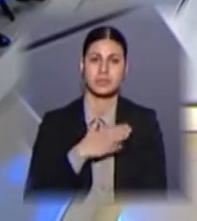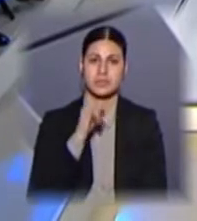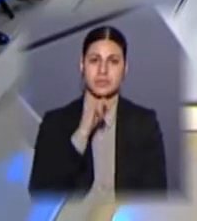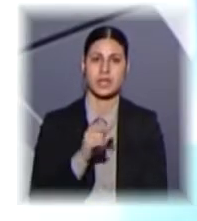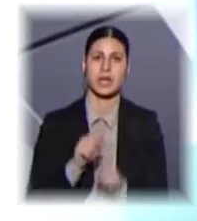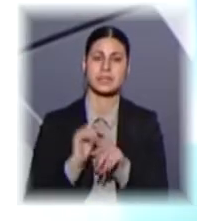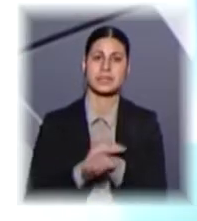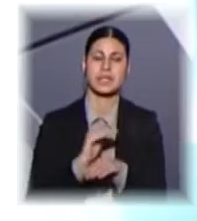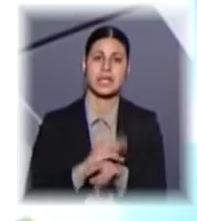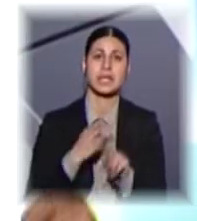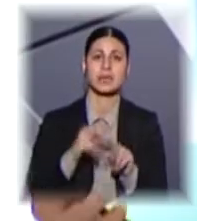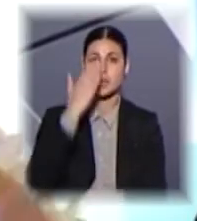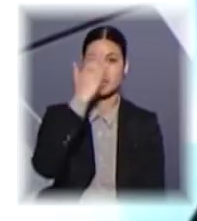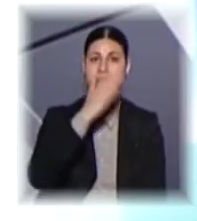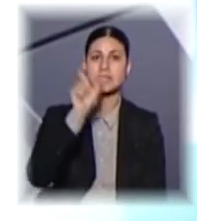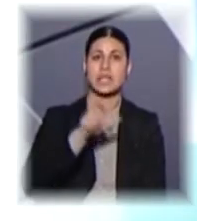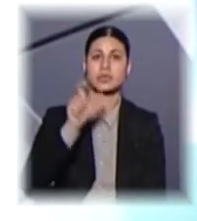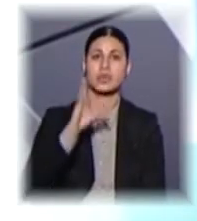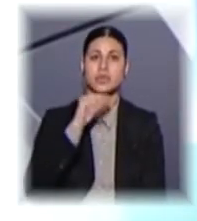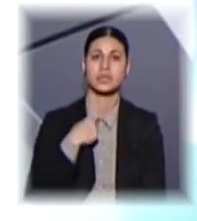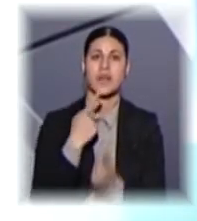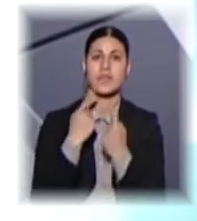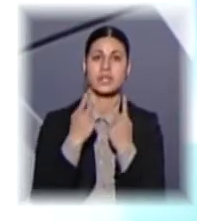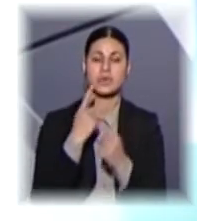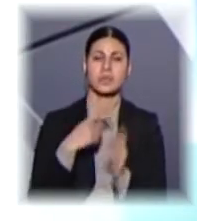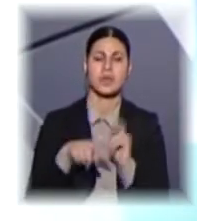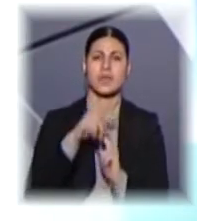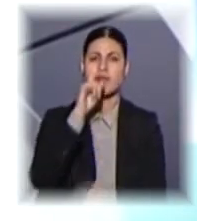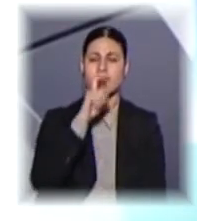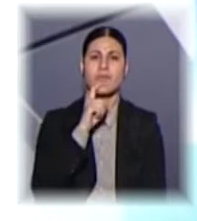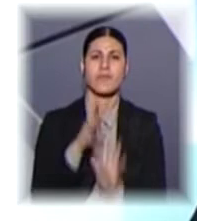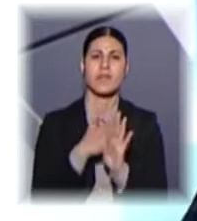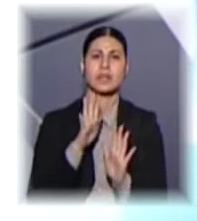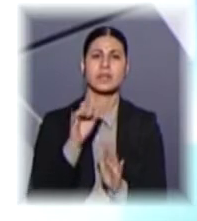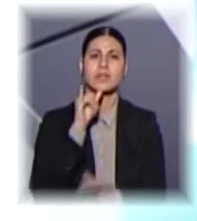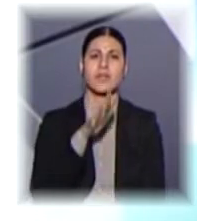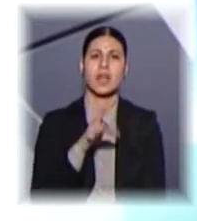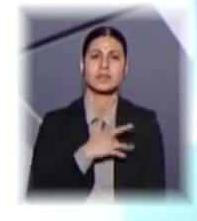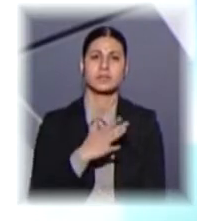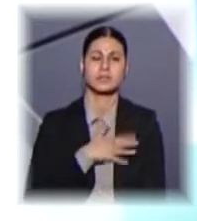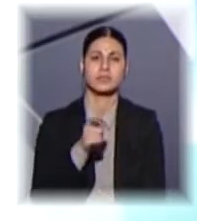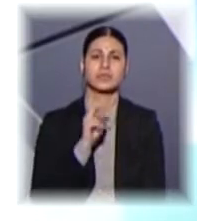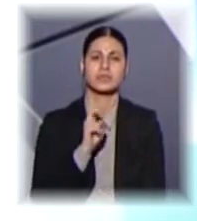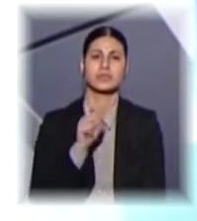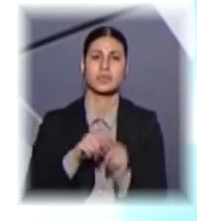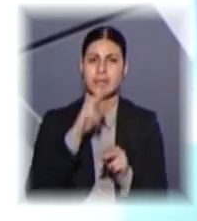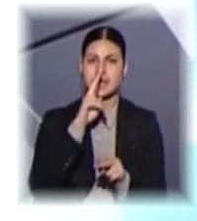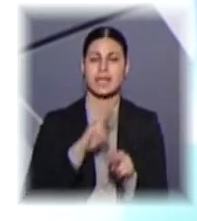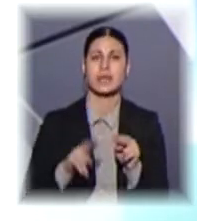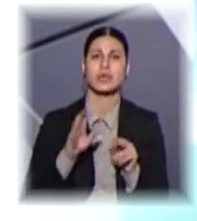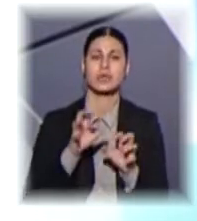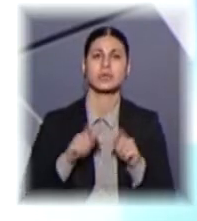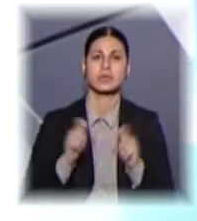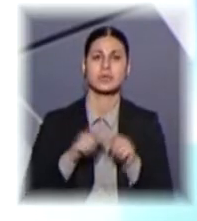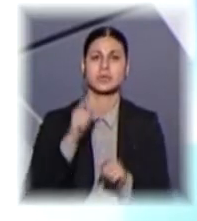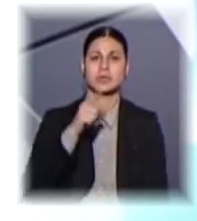ამიტომაც საზოგადოებასაც ეს საკითხი, როცა მიგვაქვს და ვესაუბრებით, ამას ვერ აღიქვამენ როგორც ნივთზე დაკარგულ საკუთრებას და მათთვის ინტელექტუალური საკუთრება